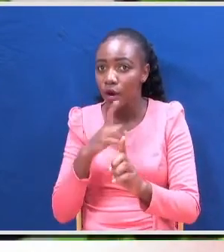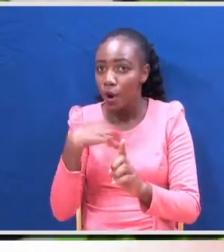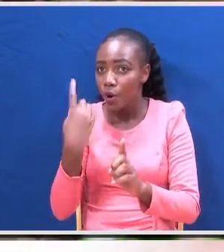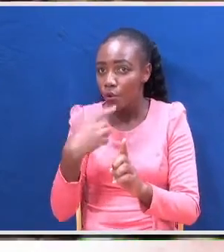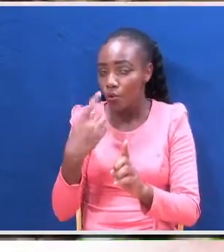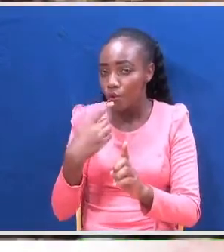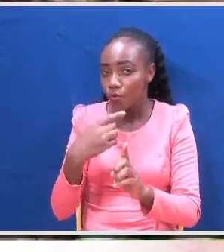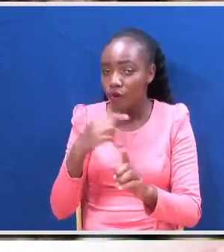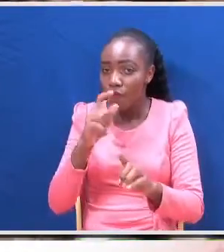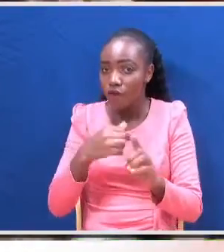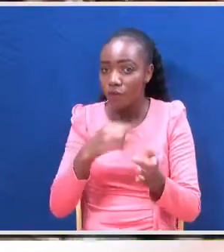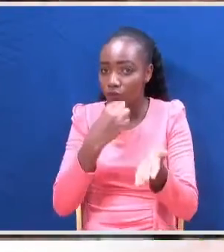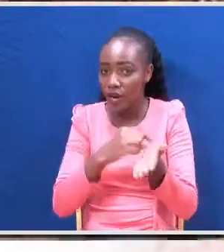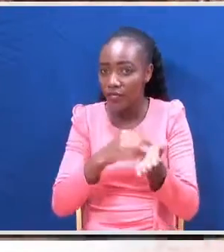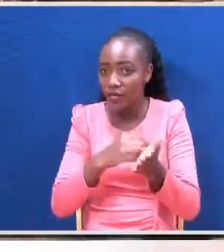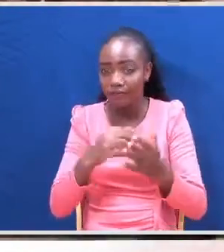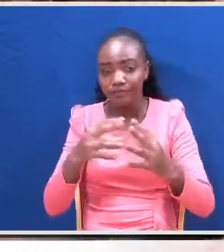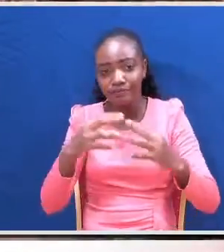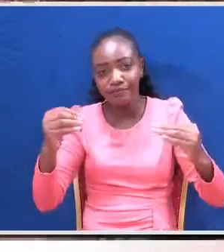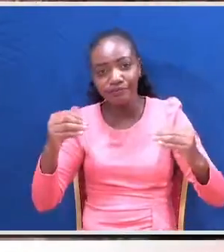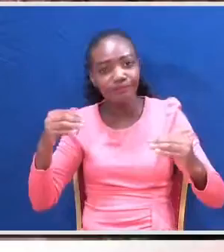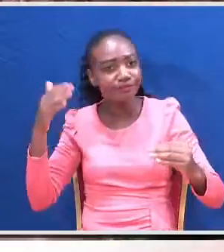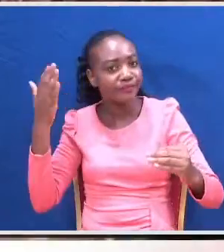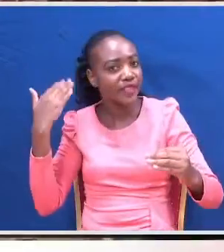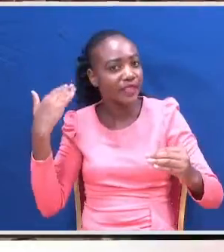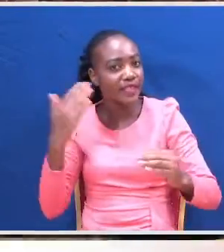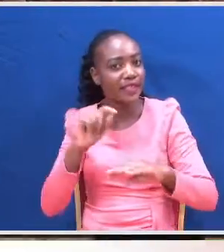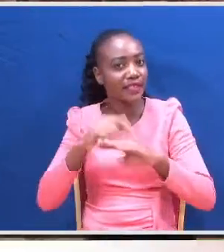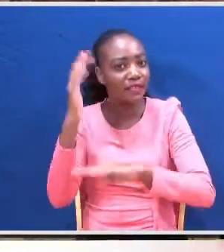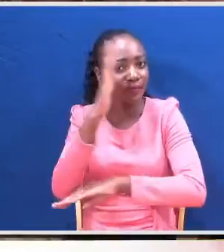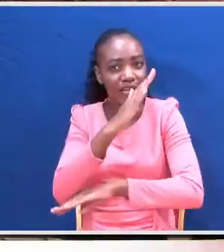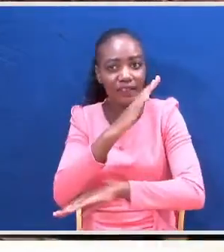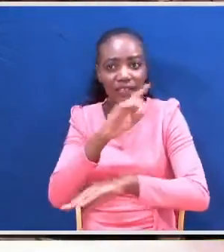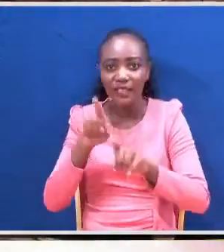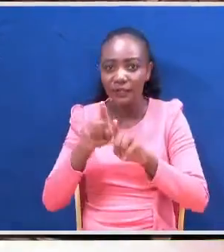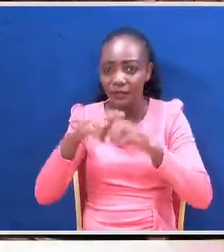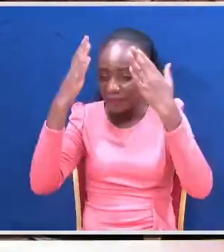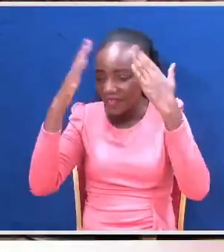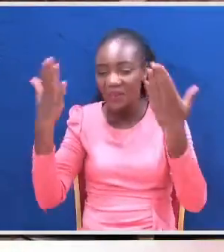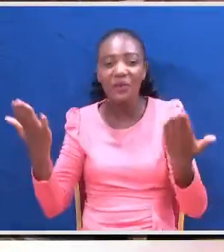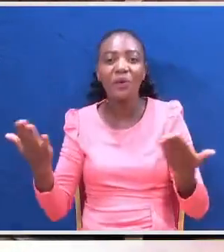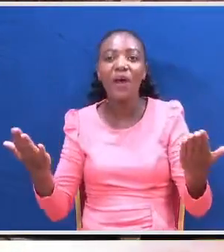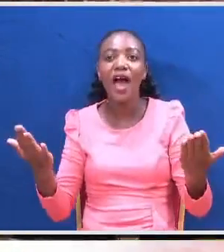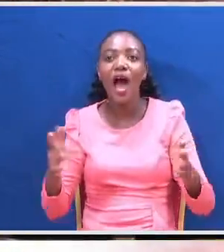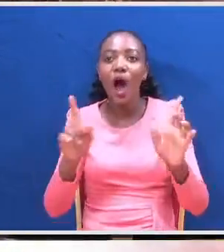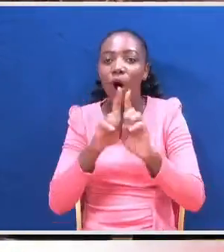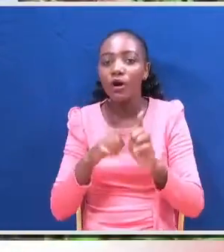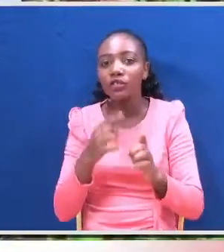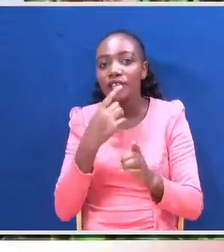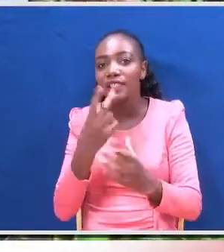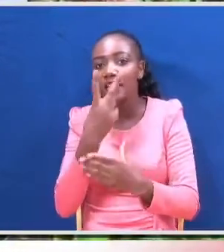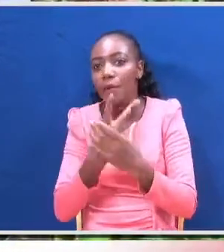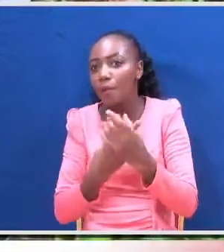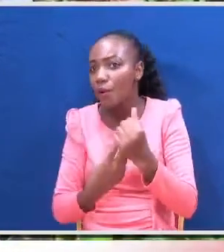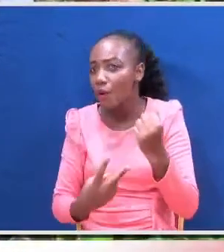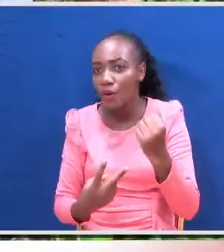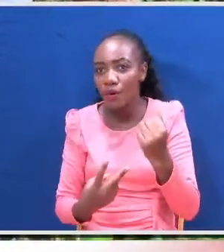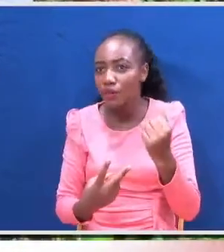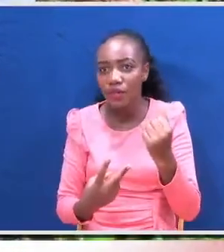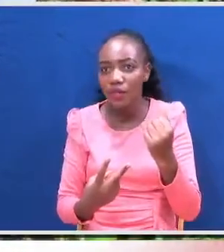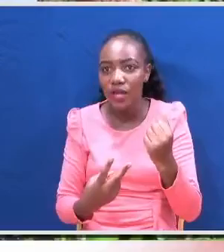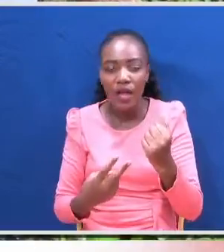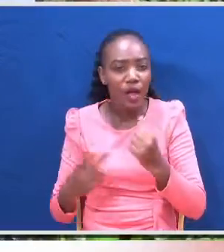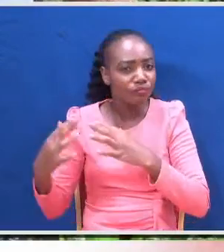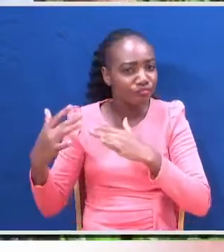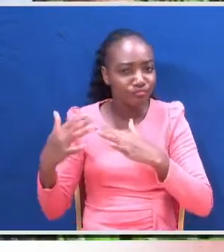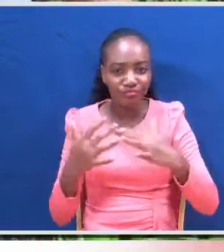Kiganda, alitoweka kuanzia jana jioni na hajulikani aliko. Aidha, inadaiwa kuwa wawili hao hawajawahi kuwa na